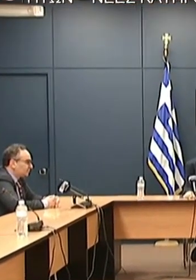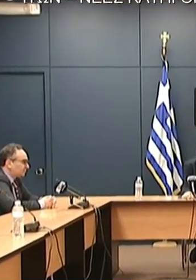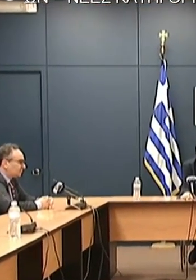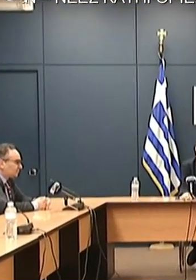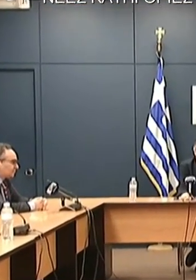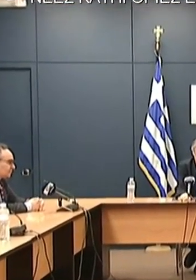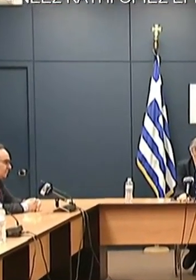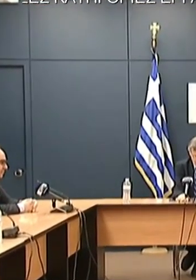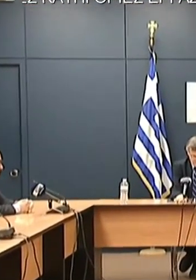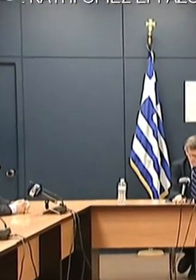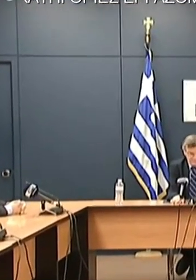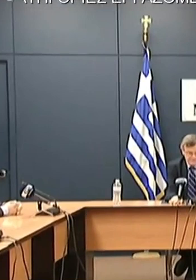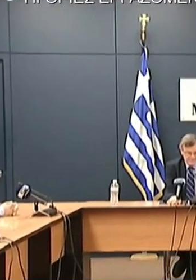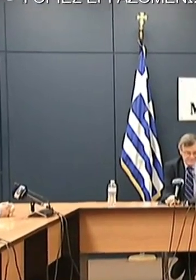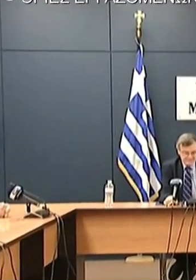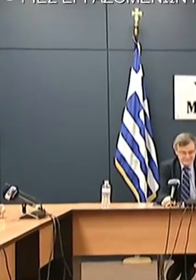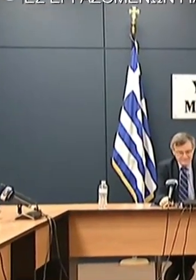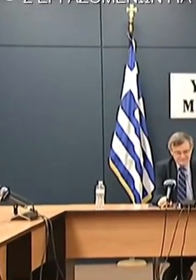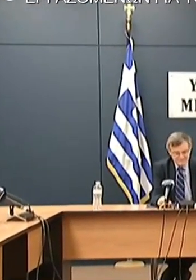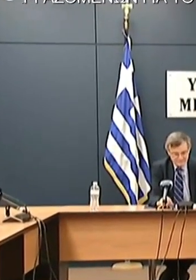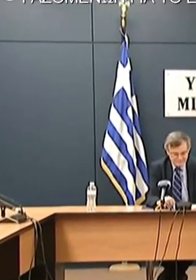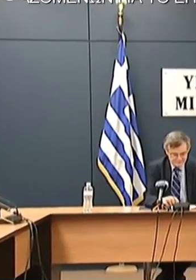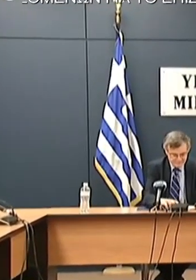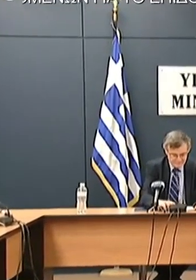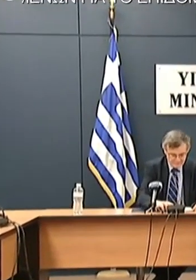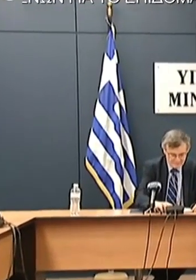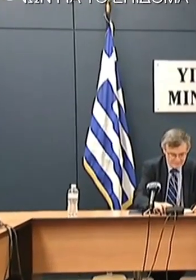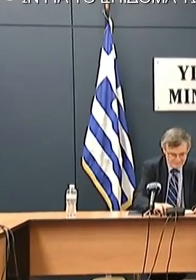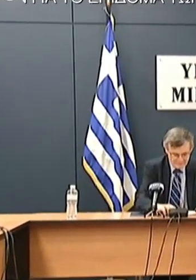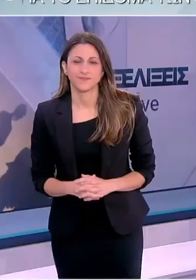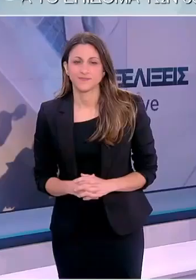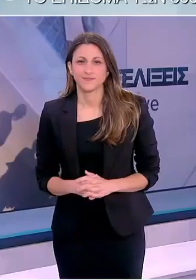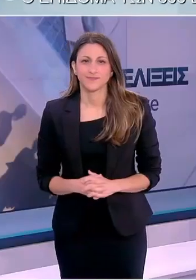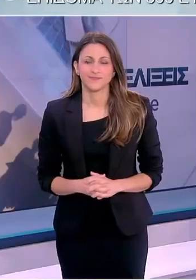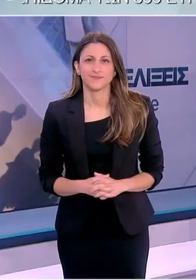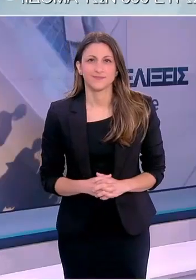νέο κορονοϊό, καθηγητή Σωτήρη Τσιόδρα, ο οποίος έχει το λόγο.